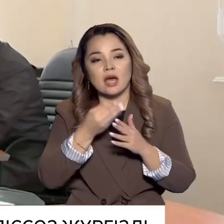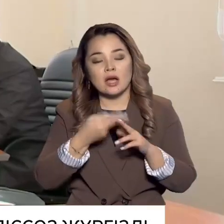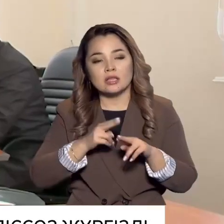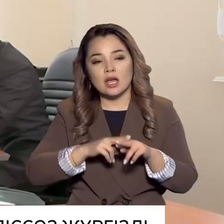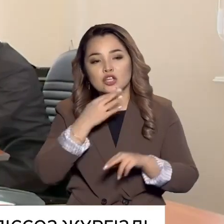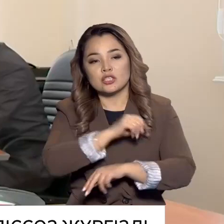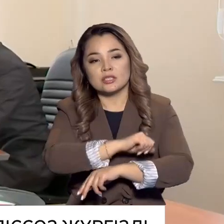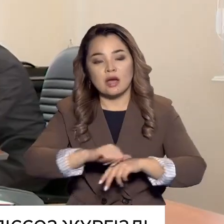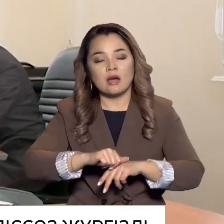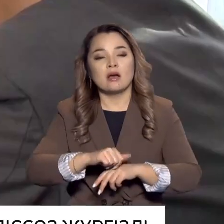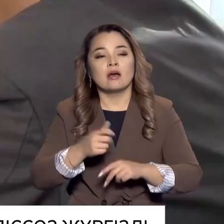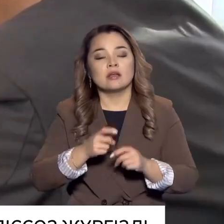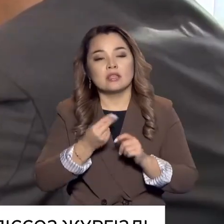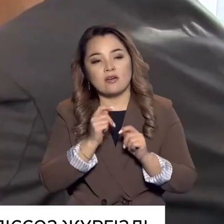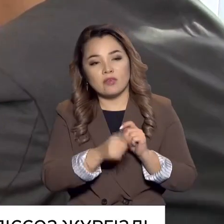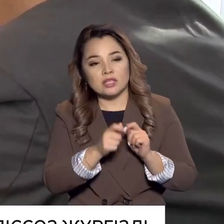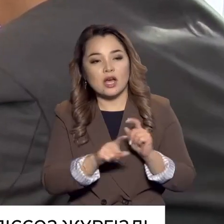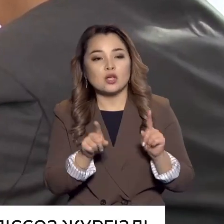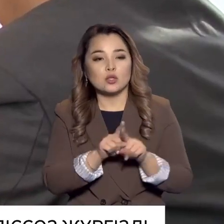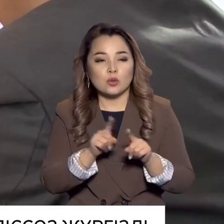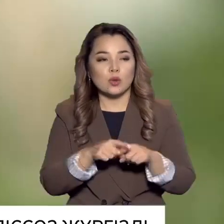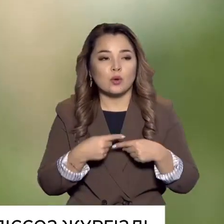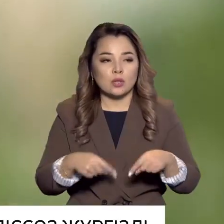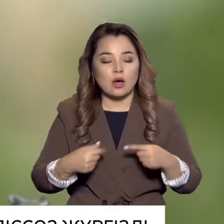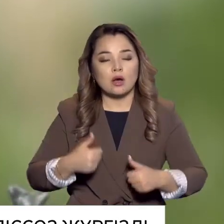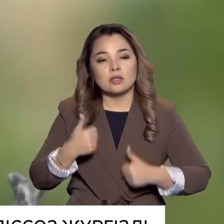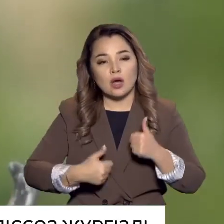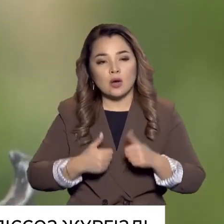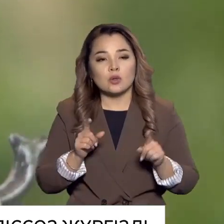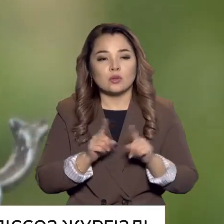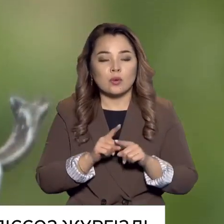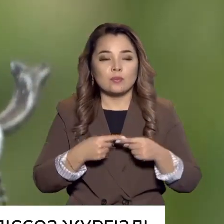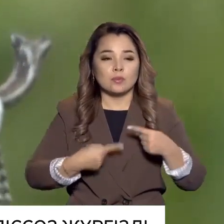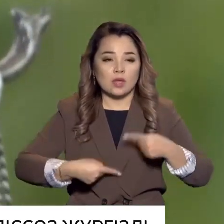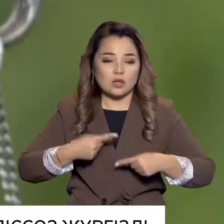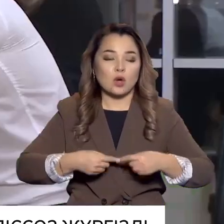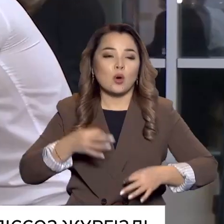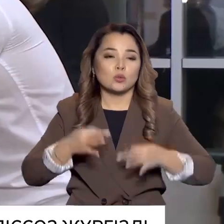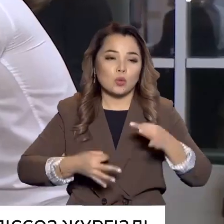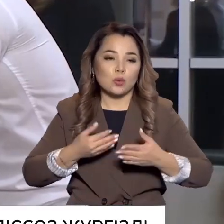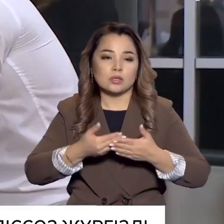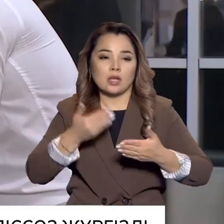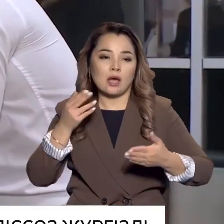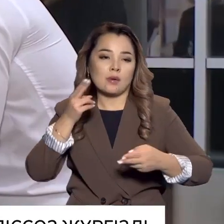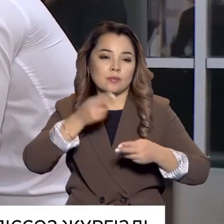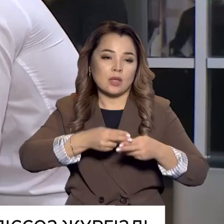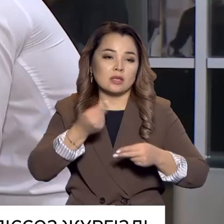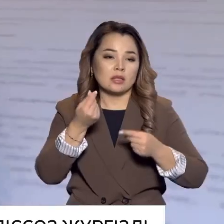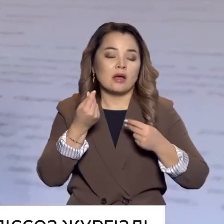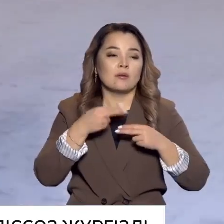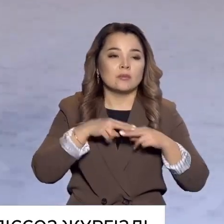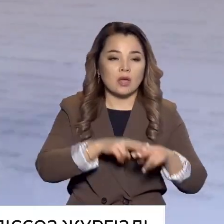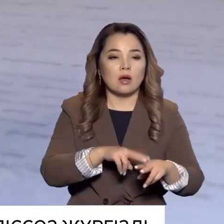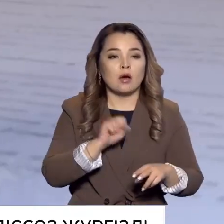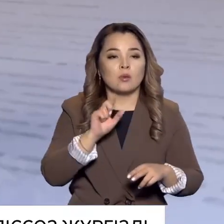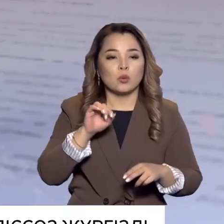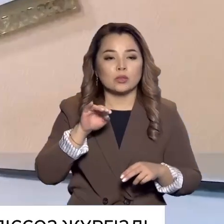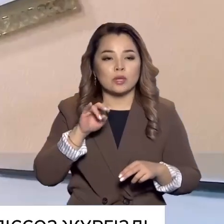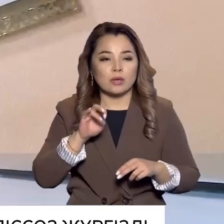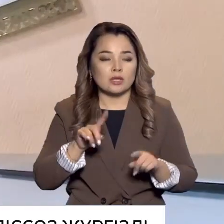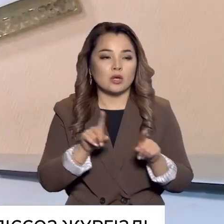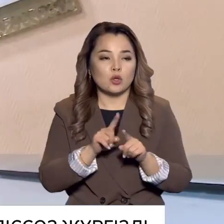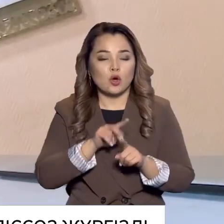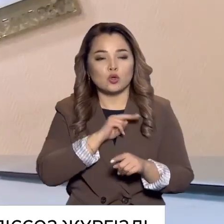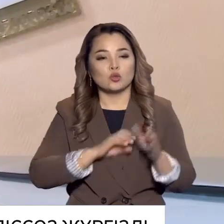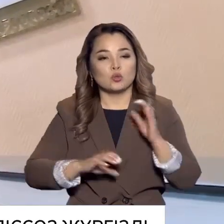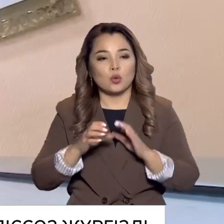Шетелдік инвесторлар кеңесі түрлі дауларды сотқа дейін реттеумен шешуге мүмкіндік беретін инвестициялық омбудсмен институты